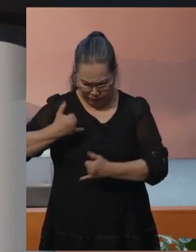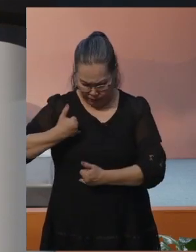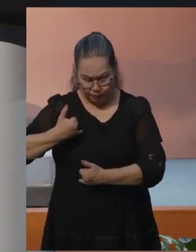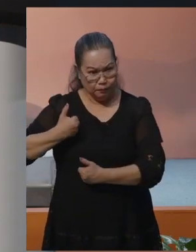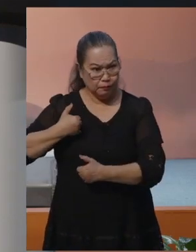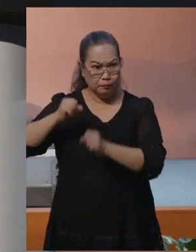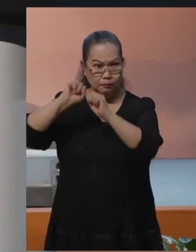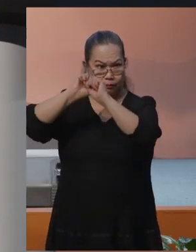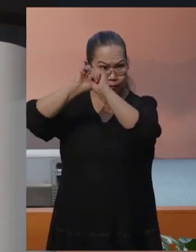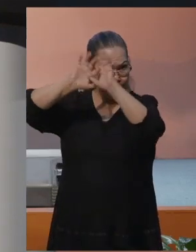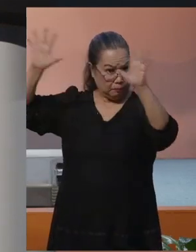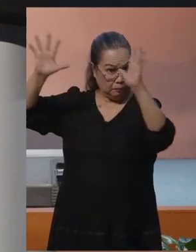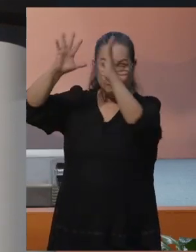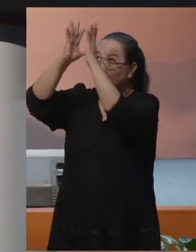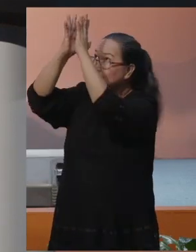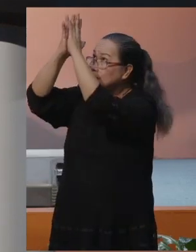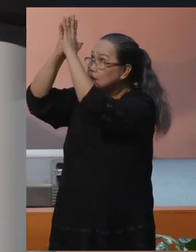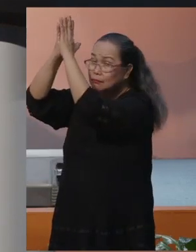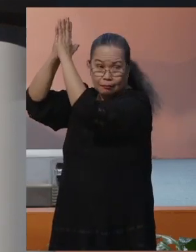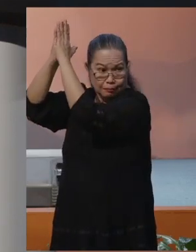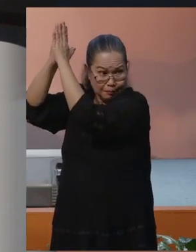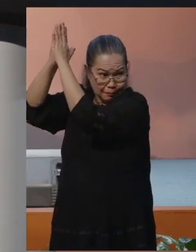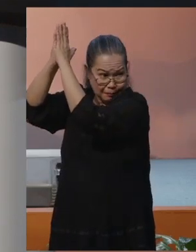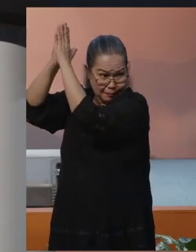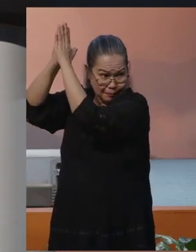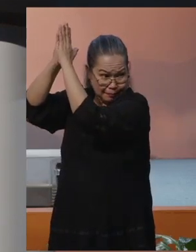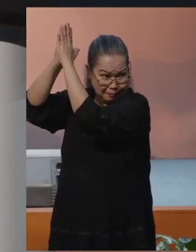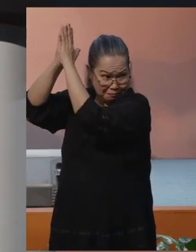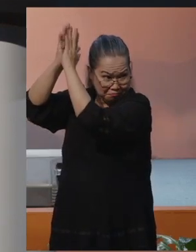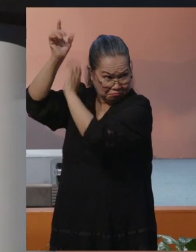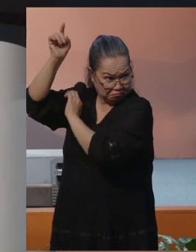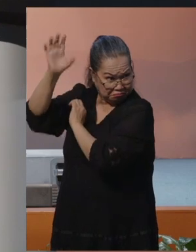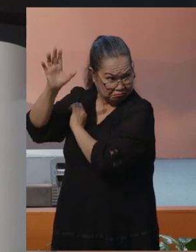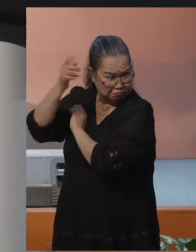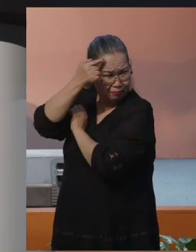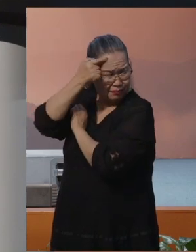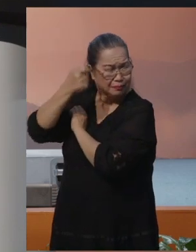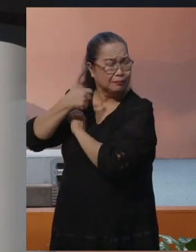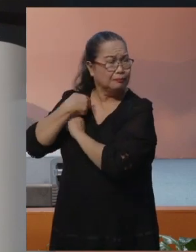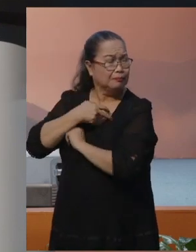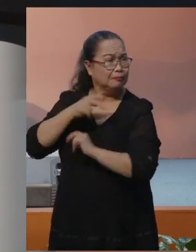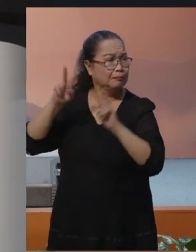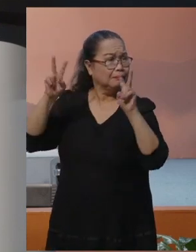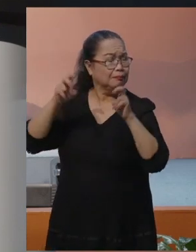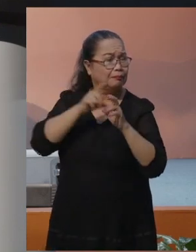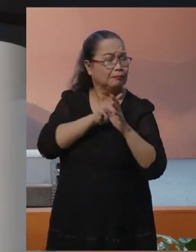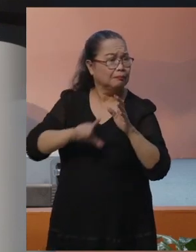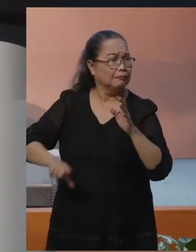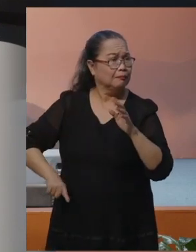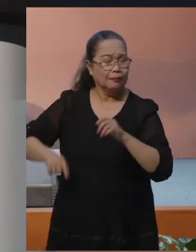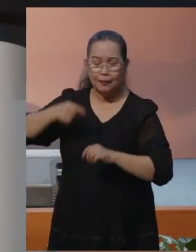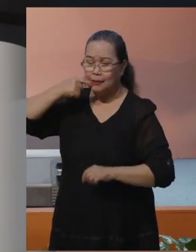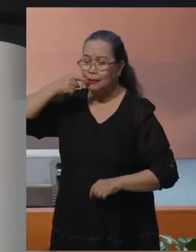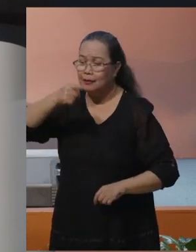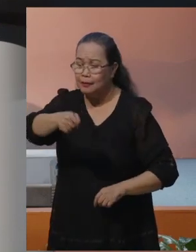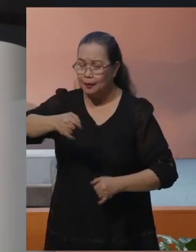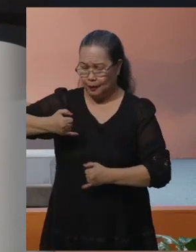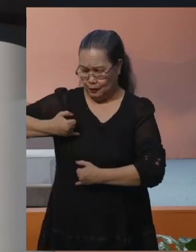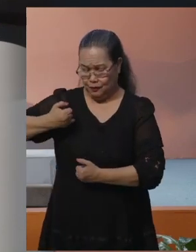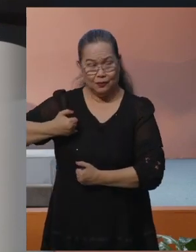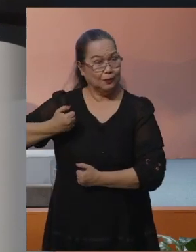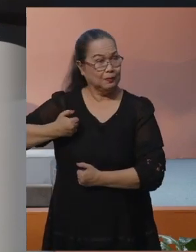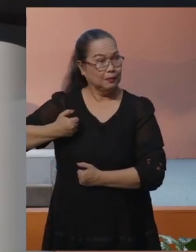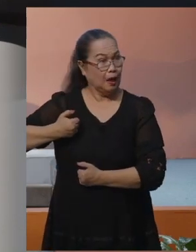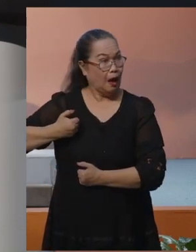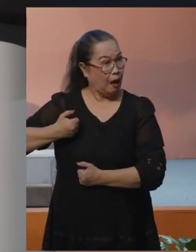si Joshua at tumawag siya sa Panginoon. Kasi ang sabi ng teksto natin, and the Lord said to Joshua.